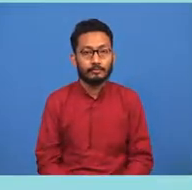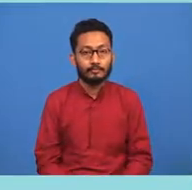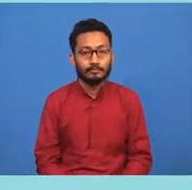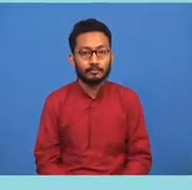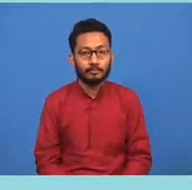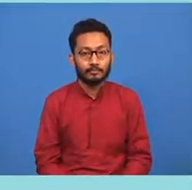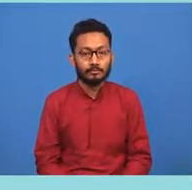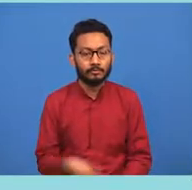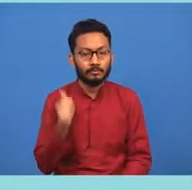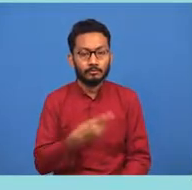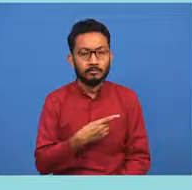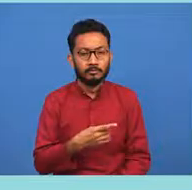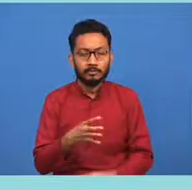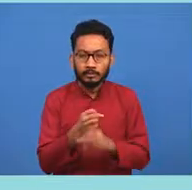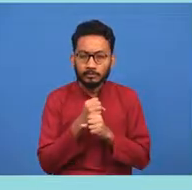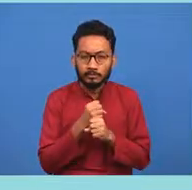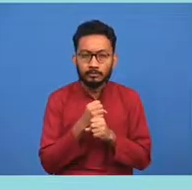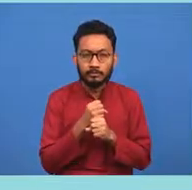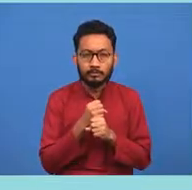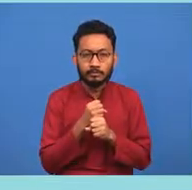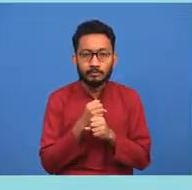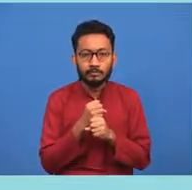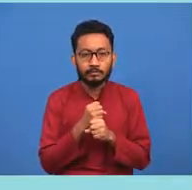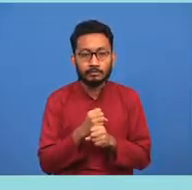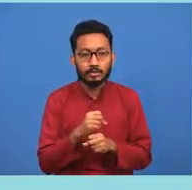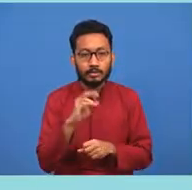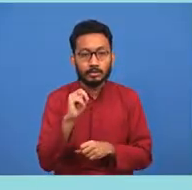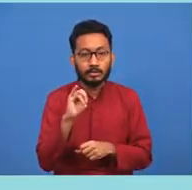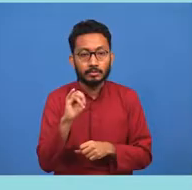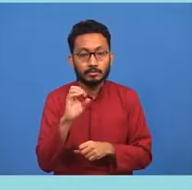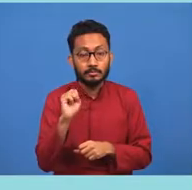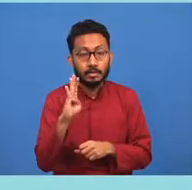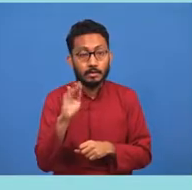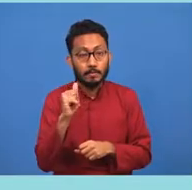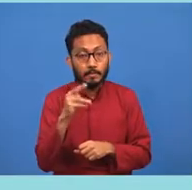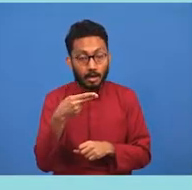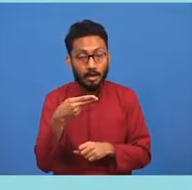kita dapati nisbah mol adalah seperti ini,